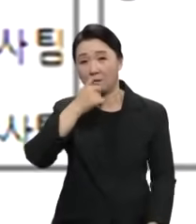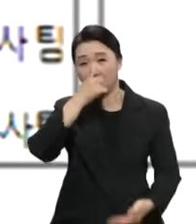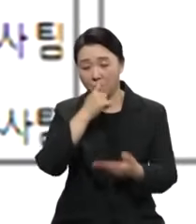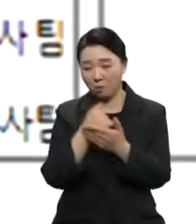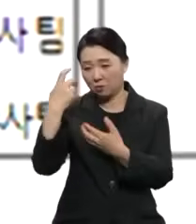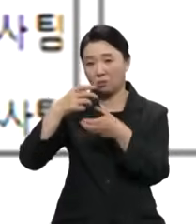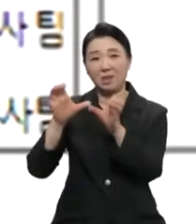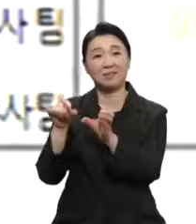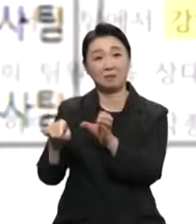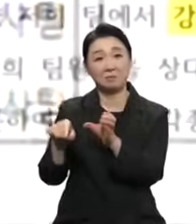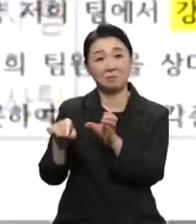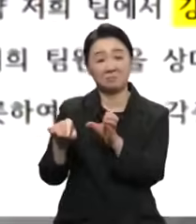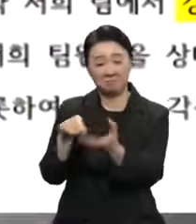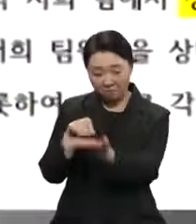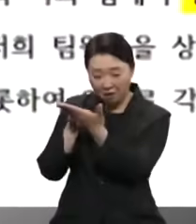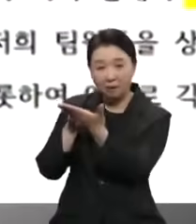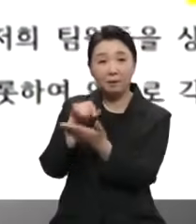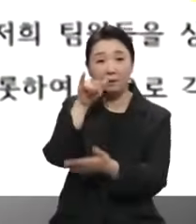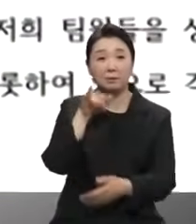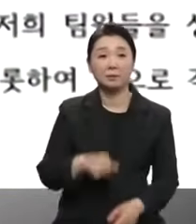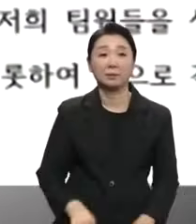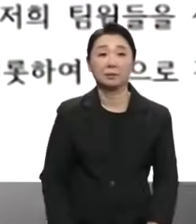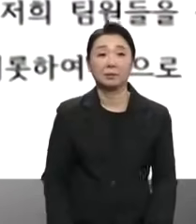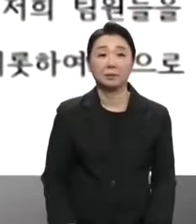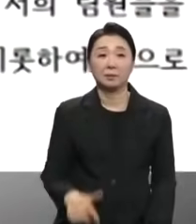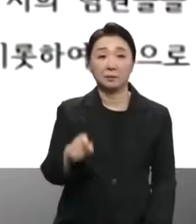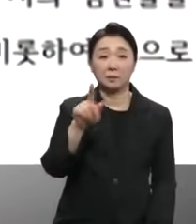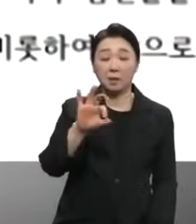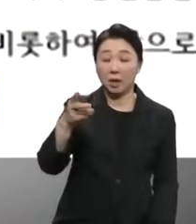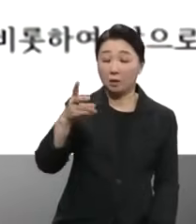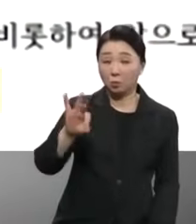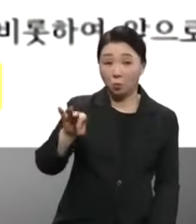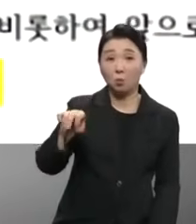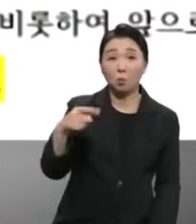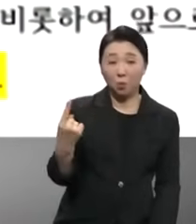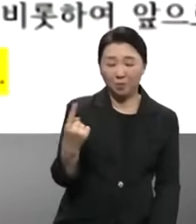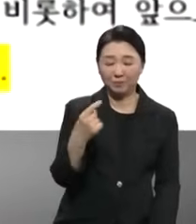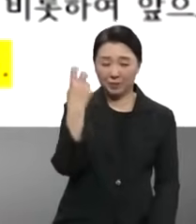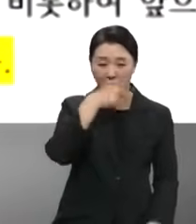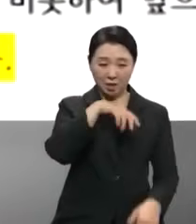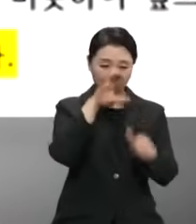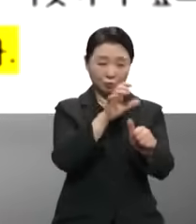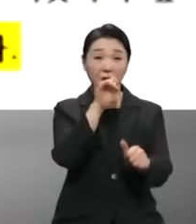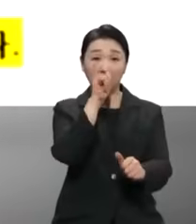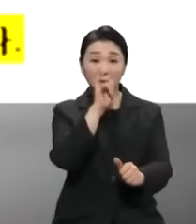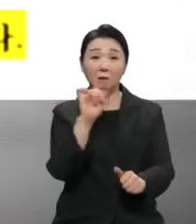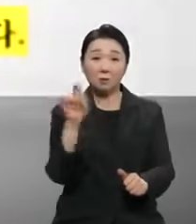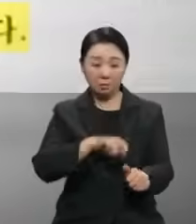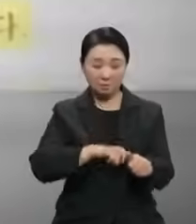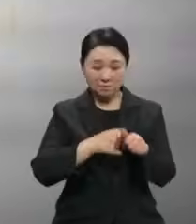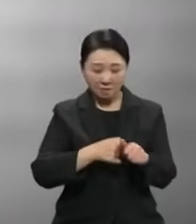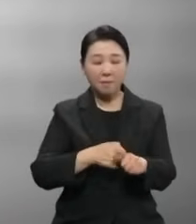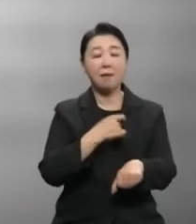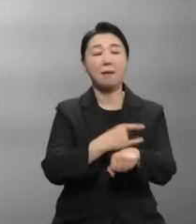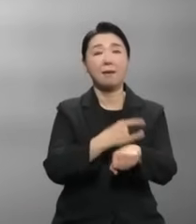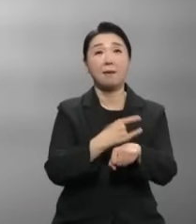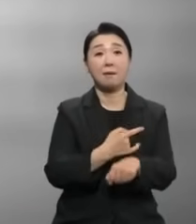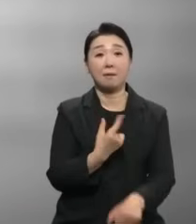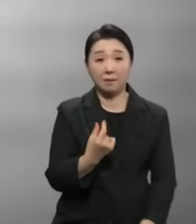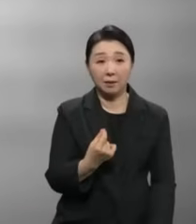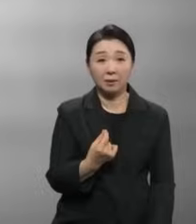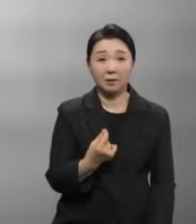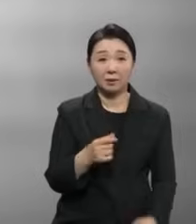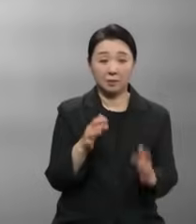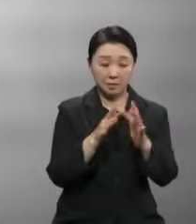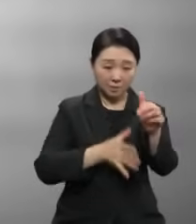강력범죄수사팀이 동탄경찰서 안에 존재합니다. 강동호 경감은 강압수사가 발견된다면 어떤 처분이든 달게 받겠다며